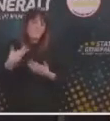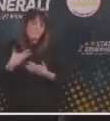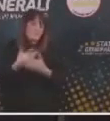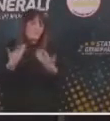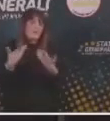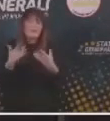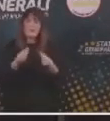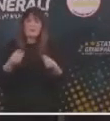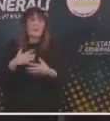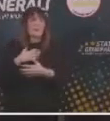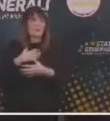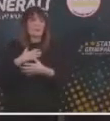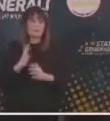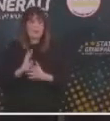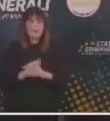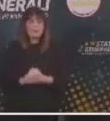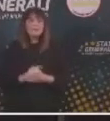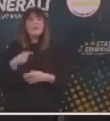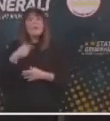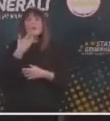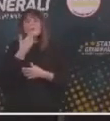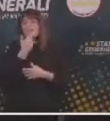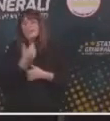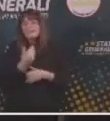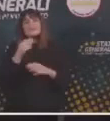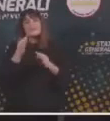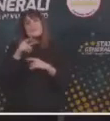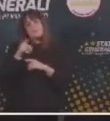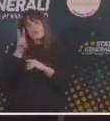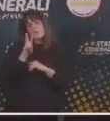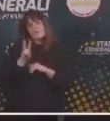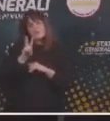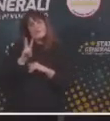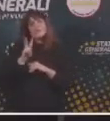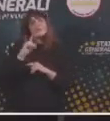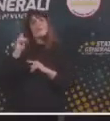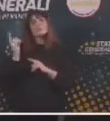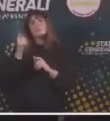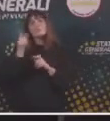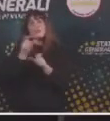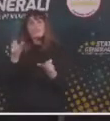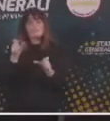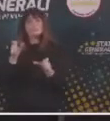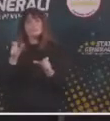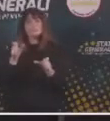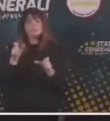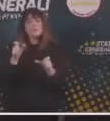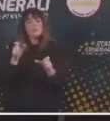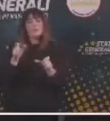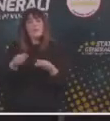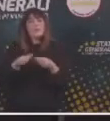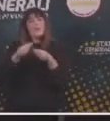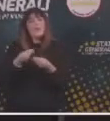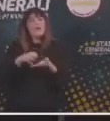emozionato e voglio ringraziare de vito tutti i facilitatori e tutti coloro che hanno dato un contributo importante